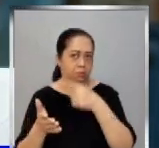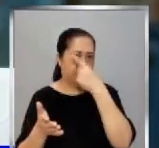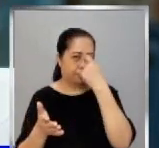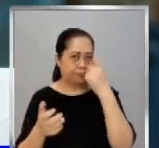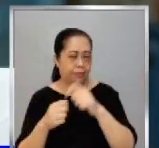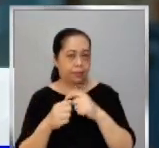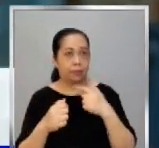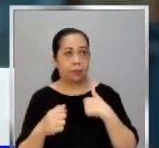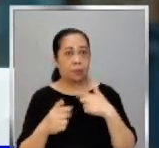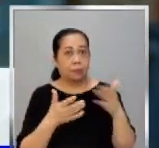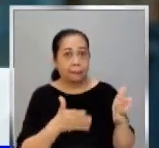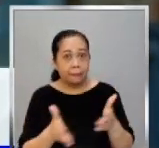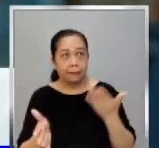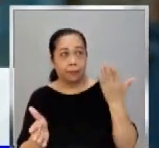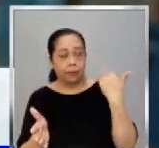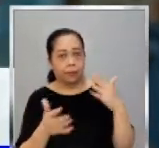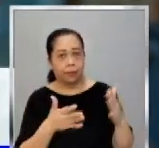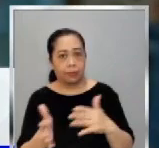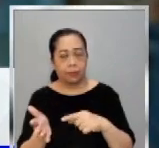ko, this